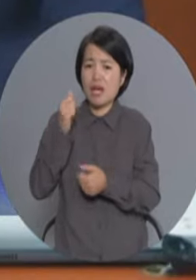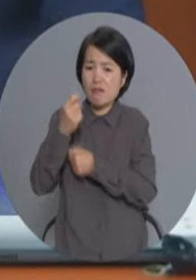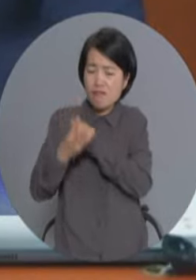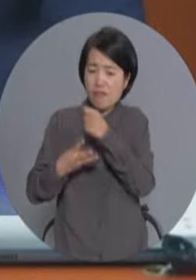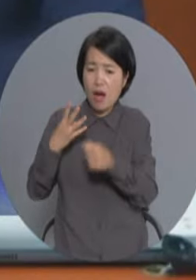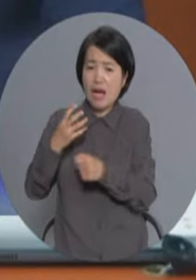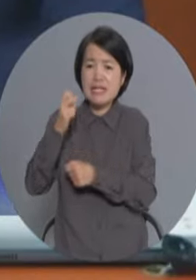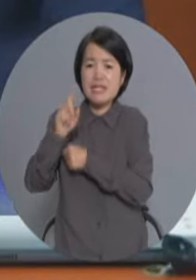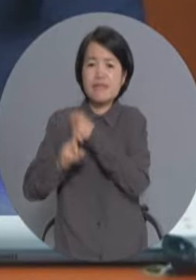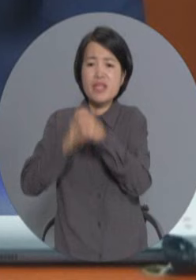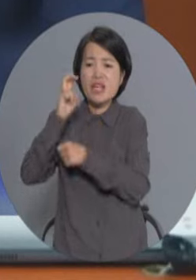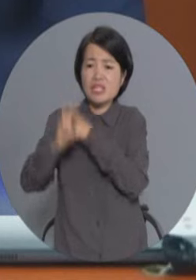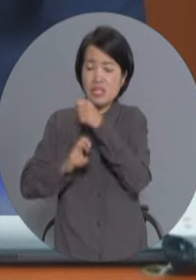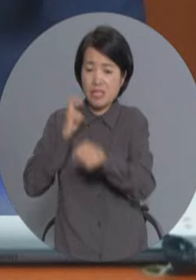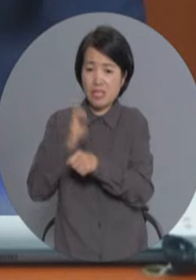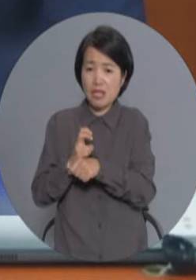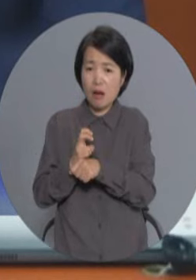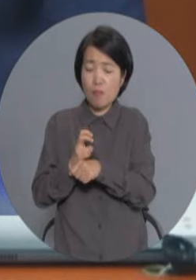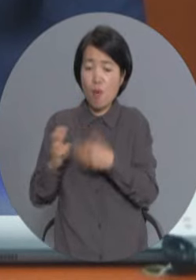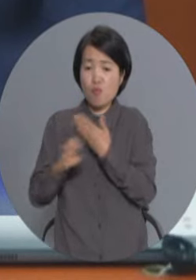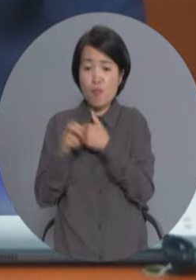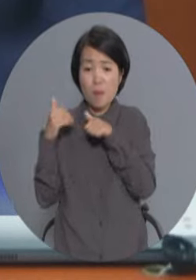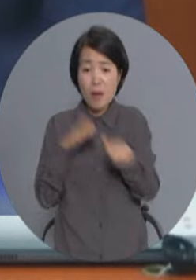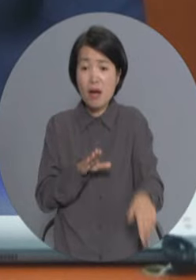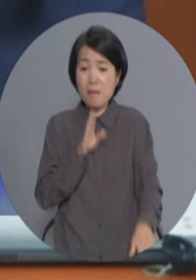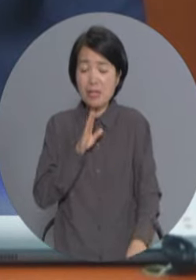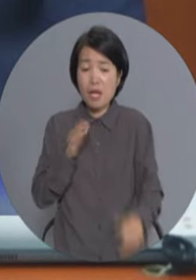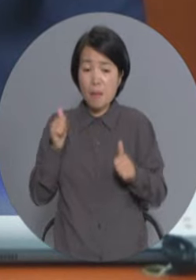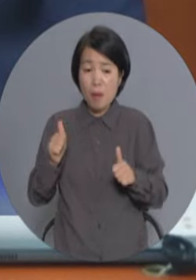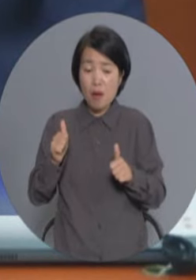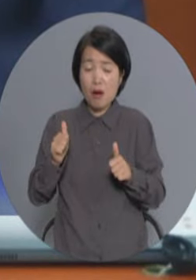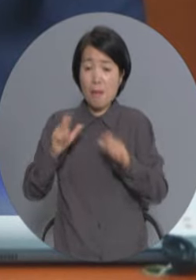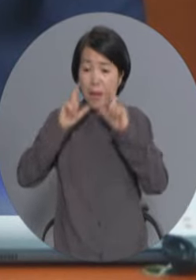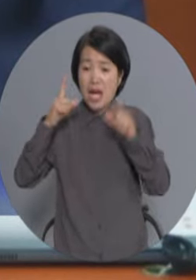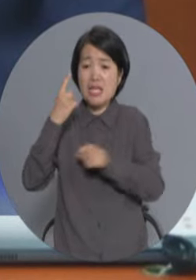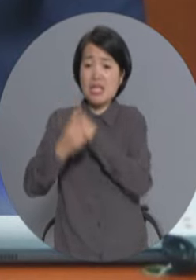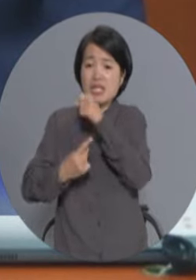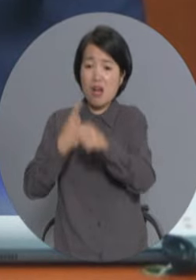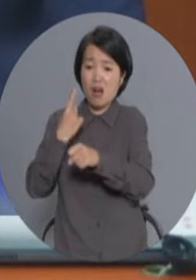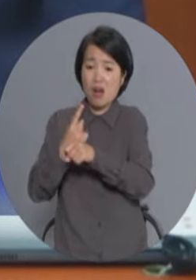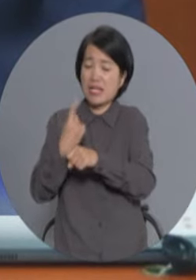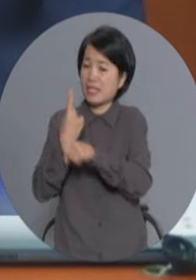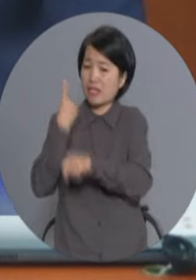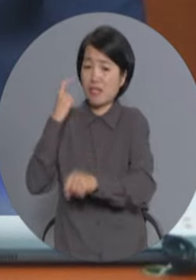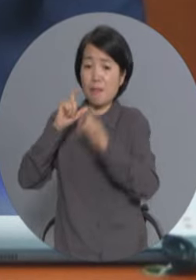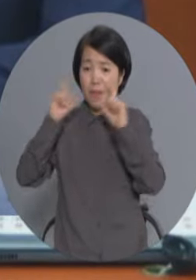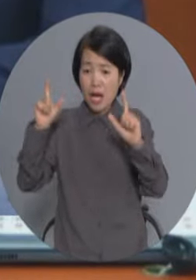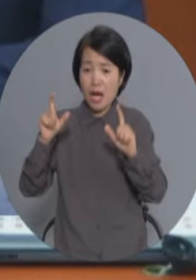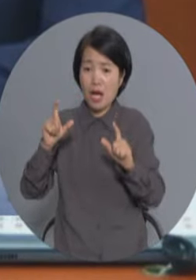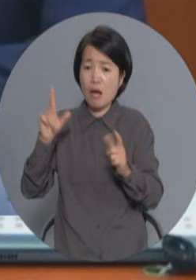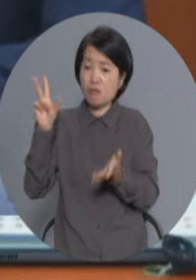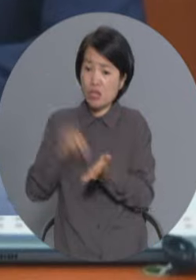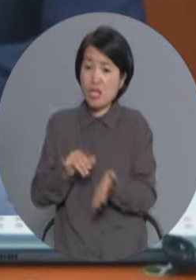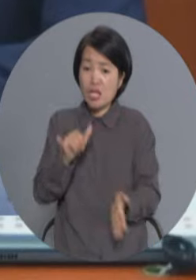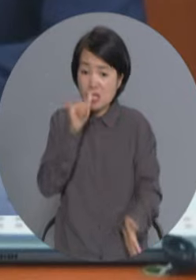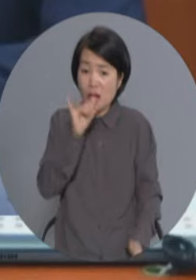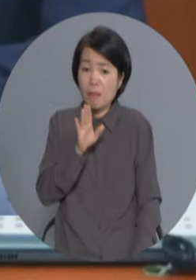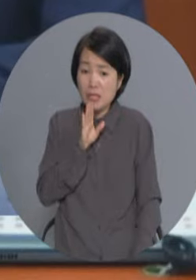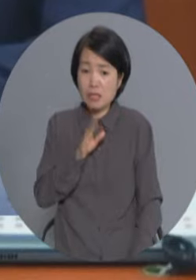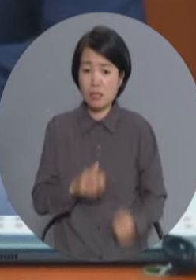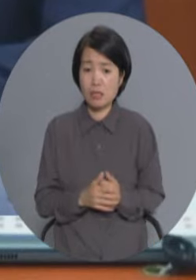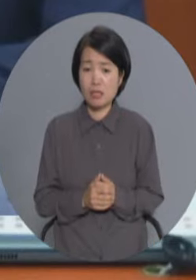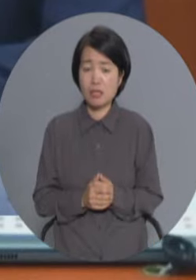길는 수십년 동안 불법 상태로 방치 판결도 이미 1년 전에 나왔고 상당한 논란이 있어요